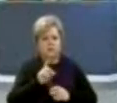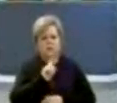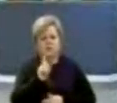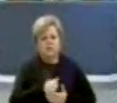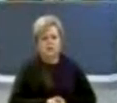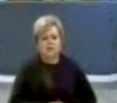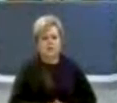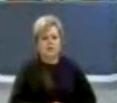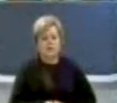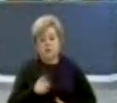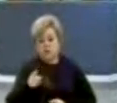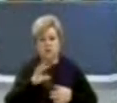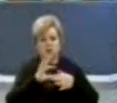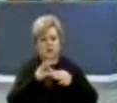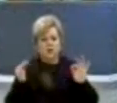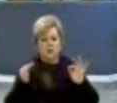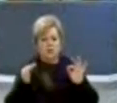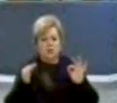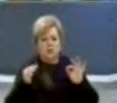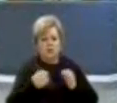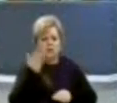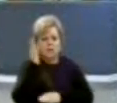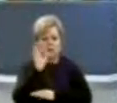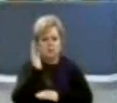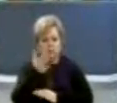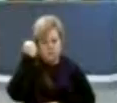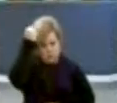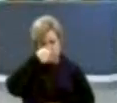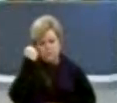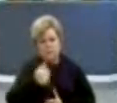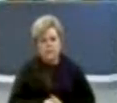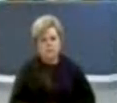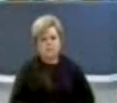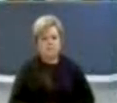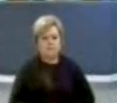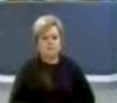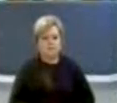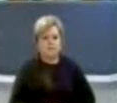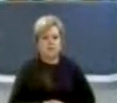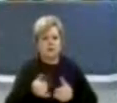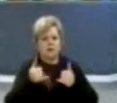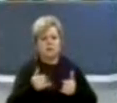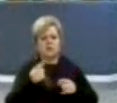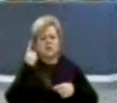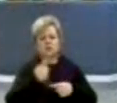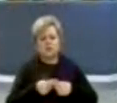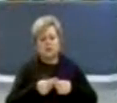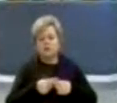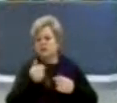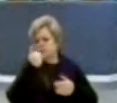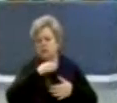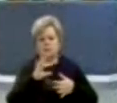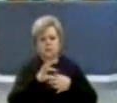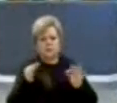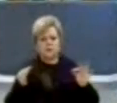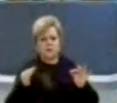shumë seriozisht. Po ky tekst i marrëveshjes nuk më është dorëzuar deputet vetë të Kuvendit Republikës së Kosovës. Realisht ne sot këtu nuk e dimë saktësisht se çka përmban teksti.